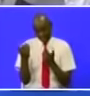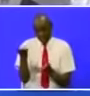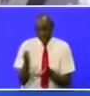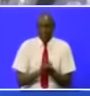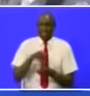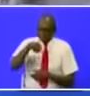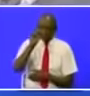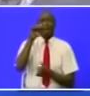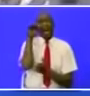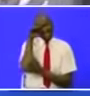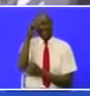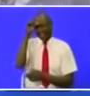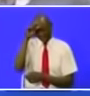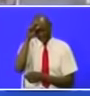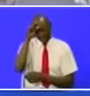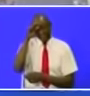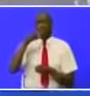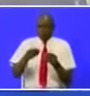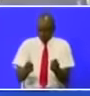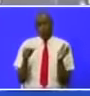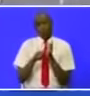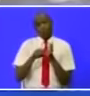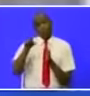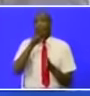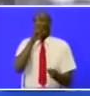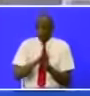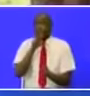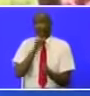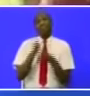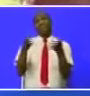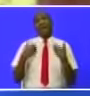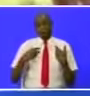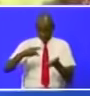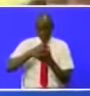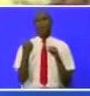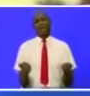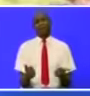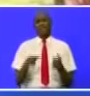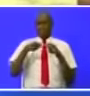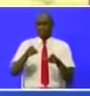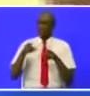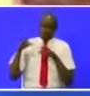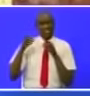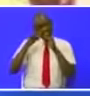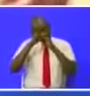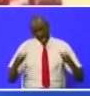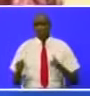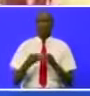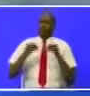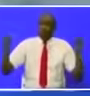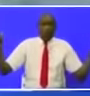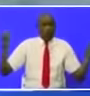la serikali ni kwa ahadi itimizwe, kwani baadhi yao hawajafidiwa na wamesalia katika kambi hizi kwa muda